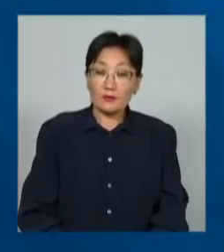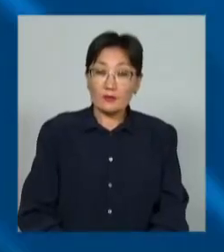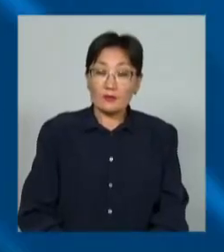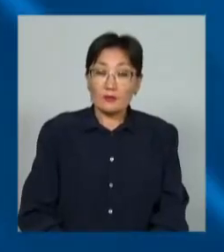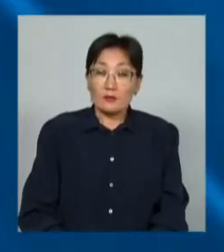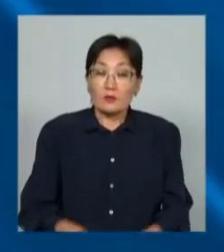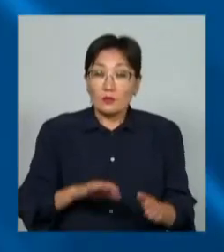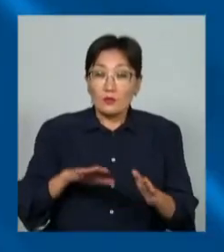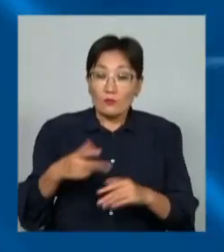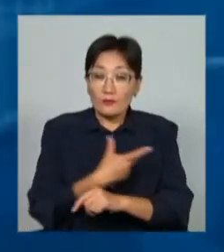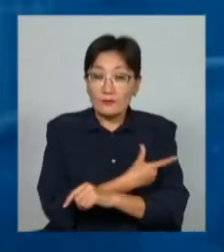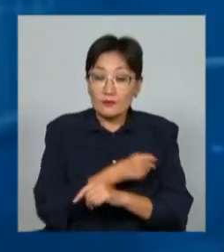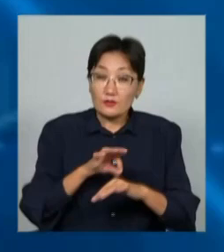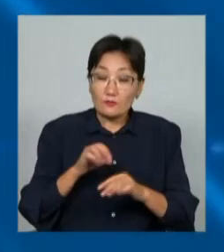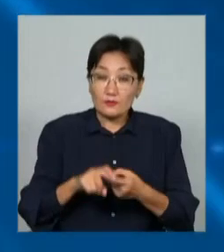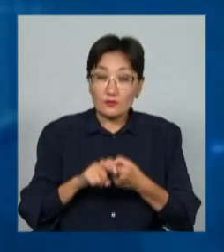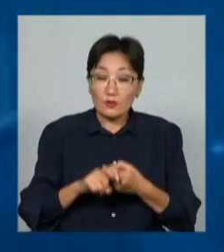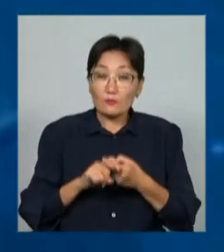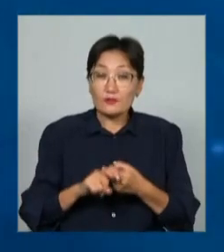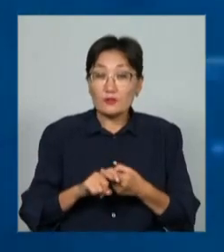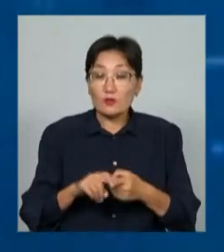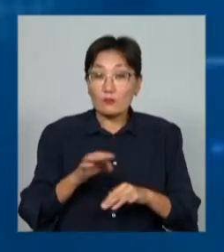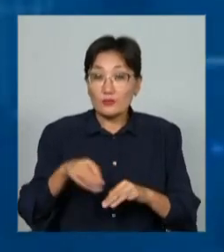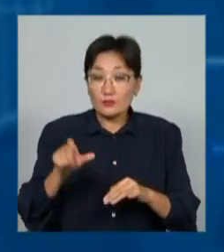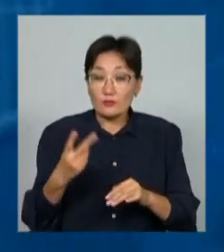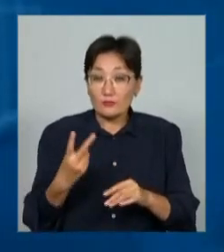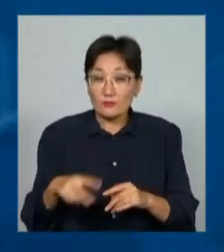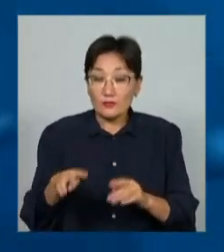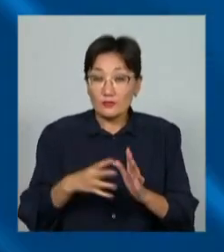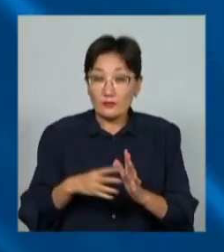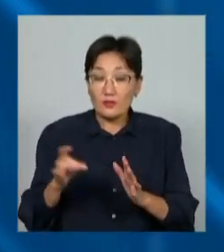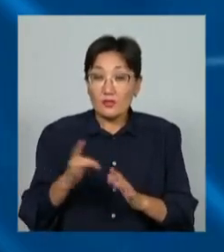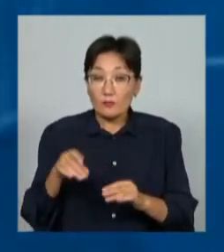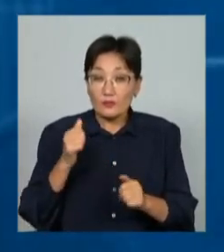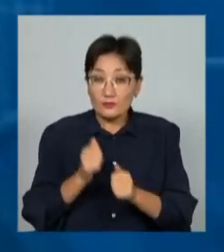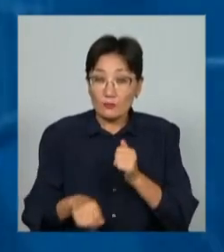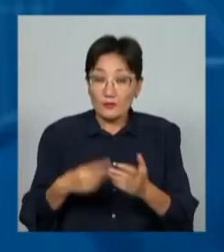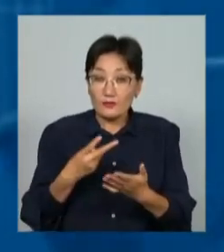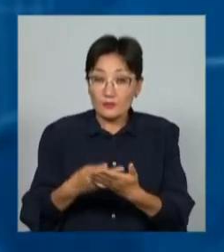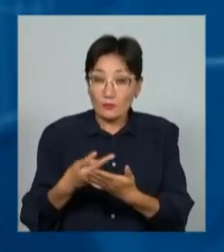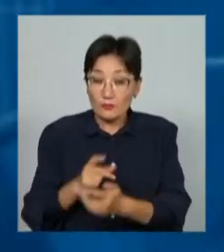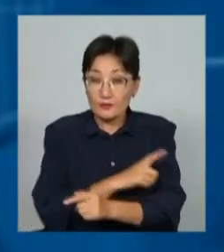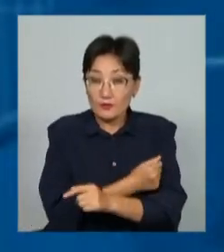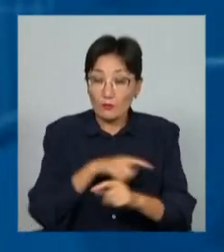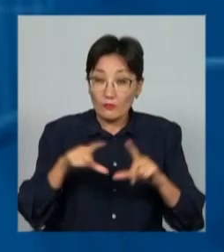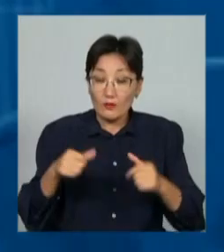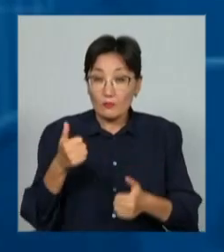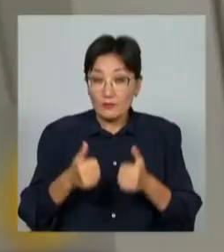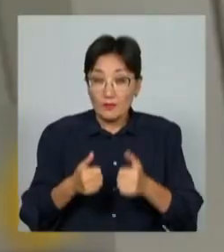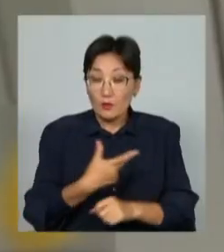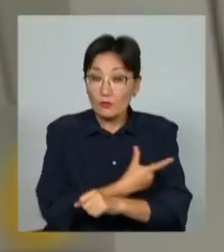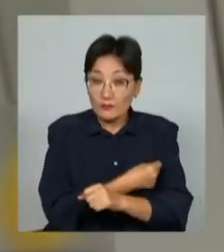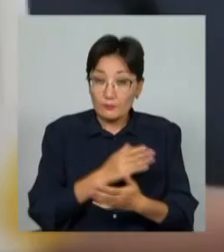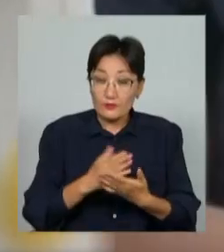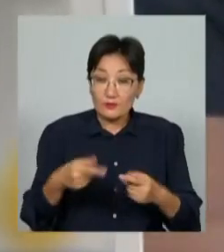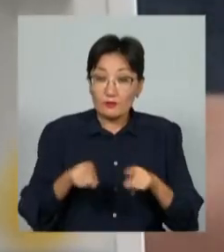Не прошедшие вакцинацию от коронавируса зараженные пациенты в 29 раз чаще оказываются в больнице по сравнению с привитыми гражданами.